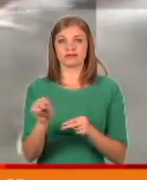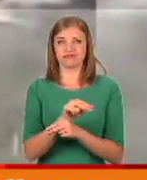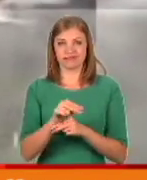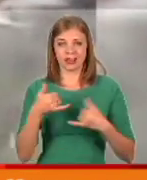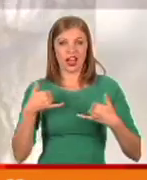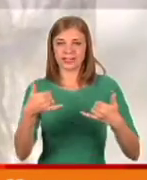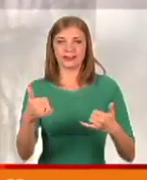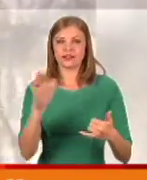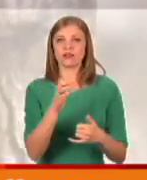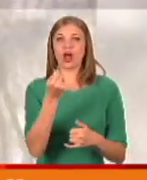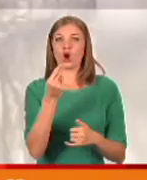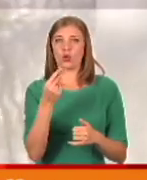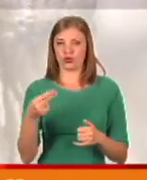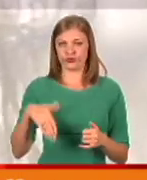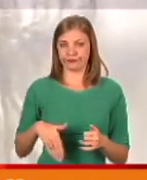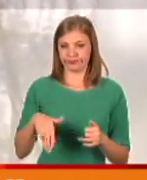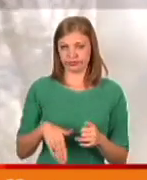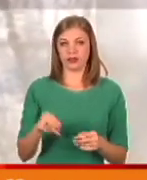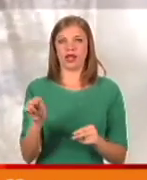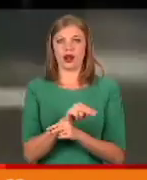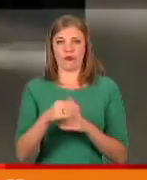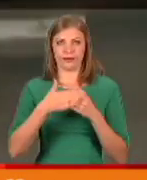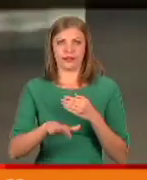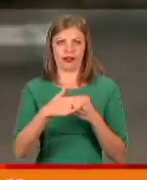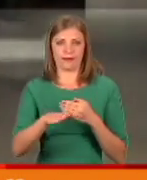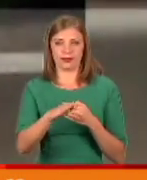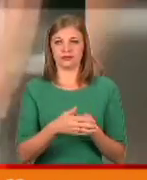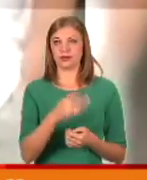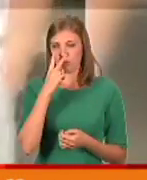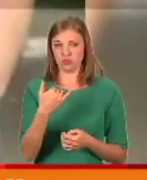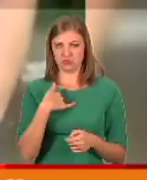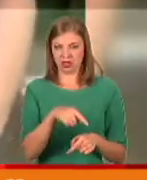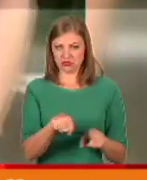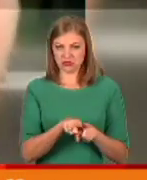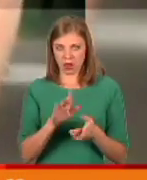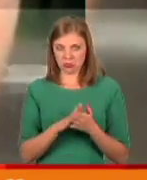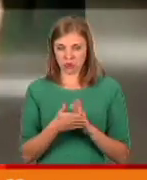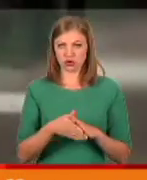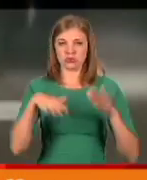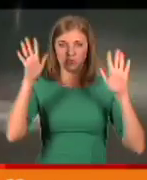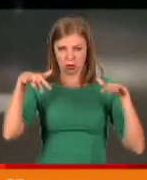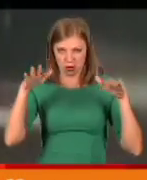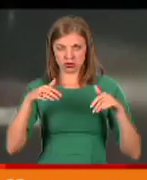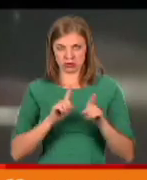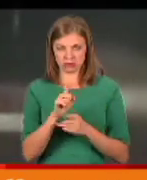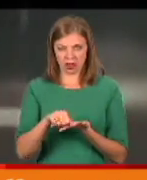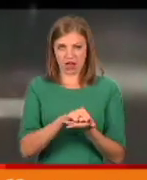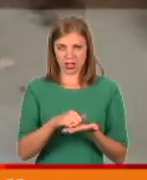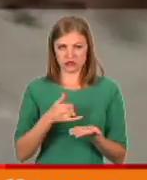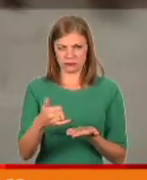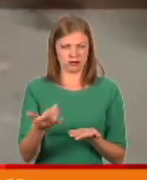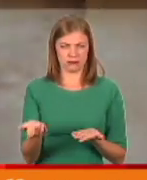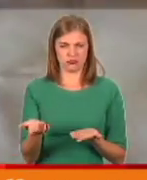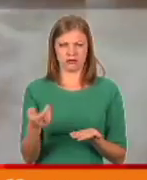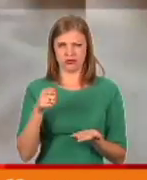не асфальт, а гроші у кишеню – ремонт ямковий. І що, в нас так положено? В дощ ложити асфальт? Ви бачите,